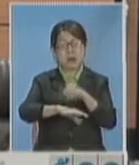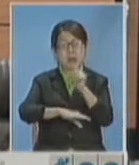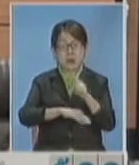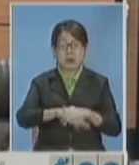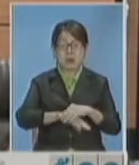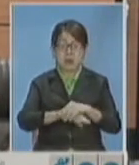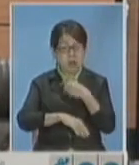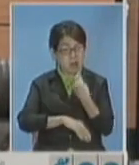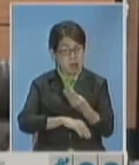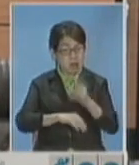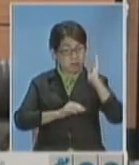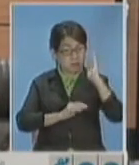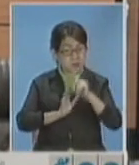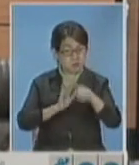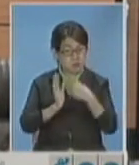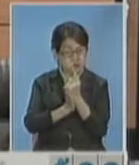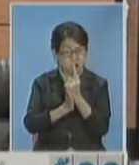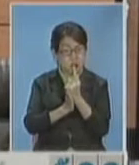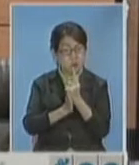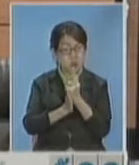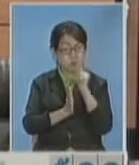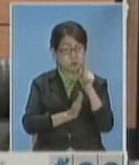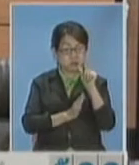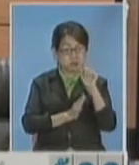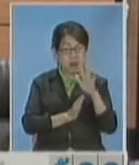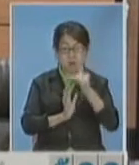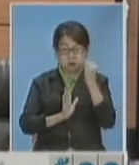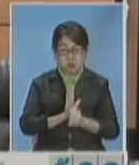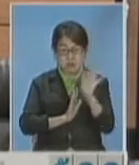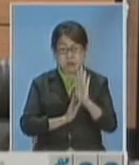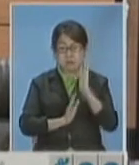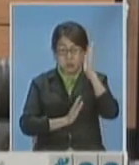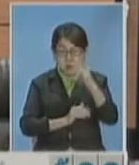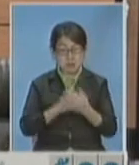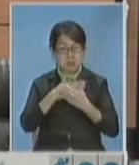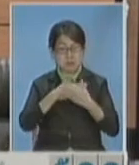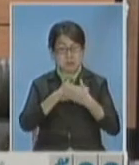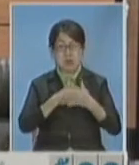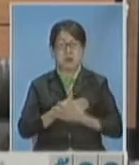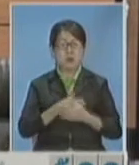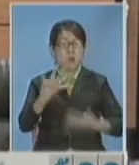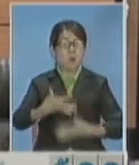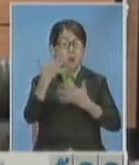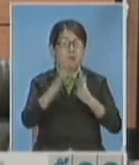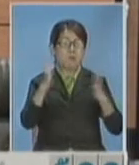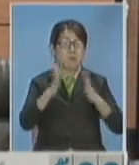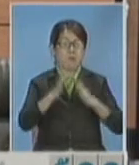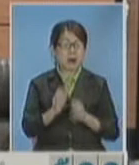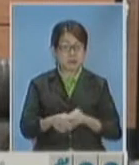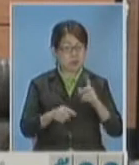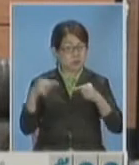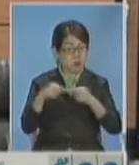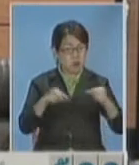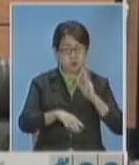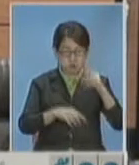ชั่วโมง25นาทียังไม่จบแล้วท่านอย่ามาเรียกร้องว่าคนอภิปรายยังไม่หมดจะต้องต่อเว